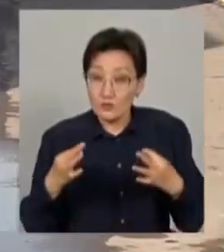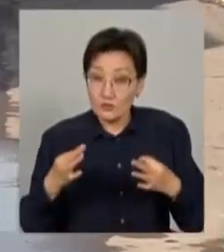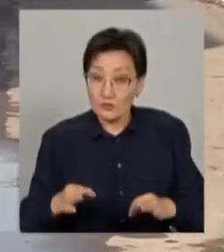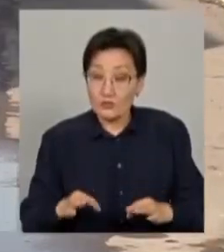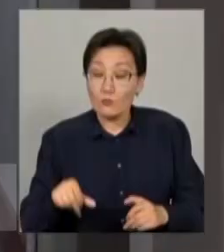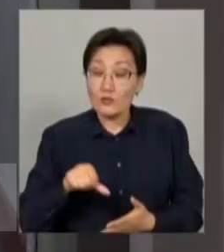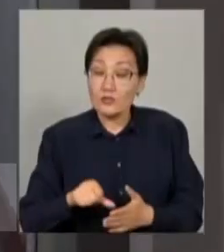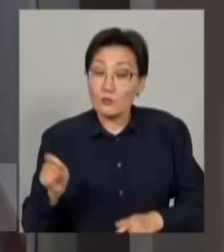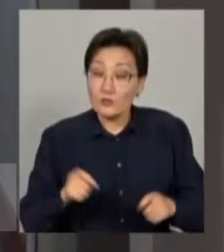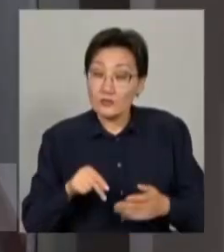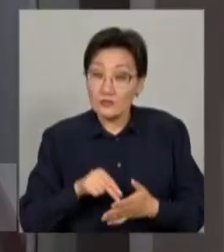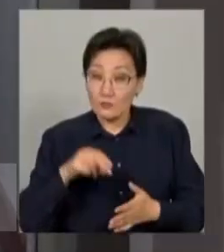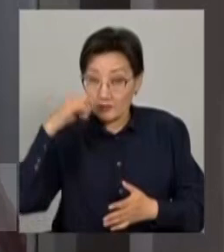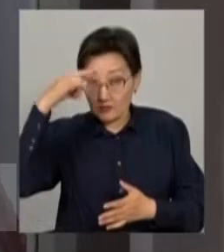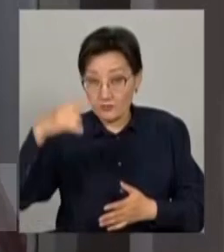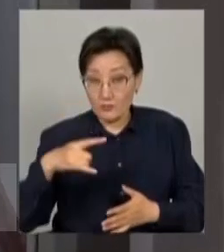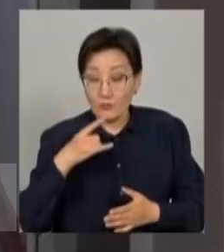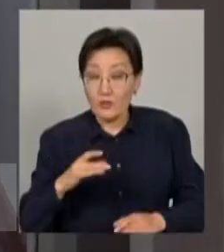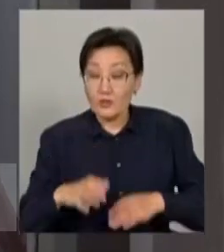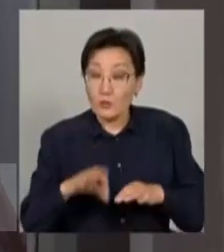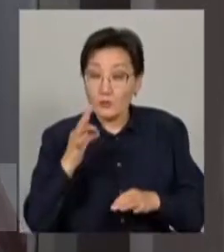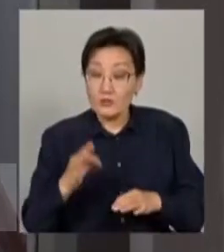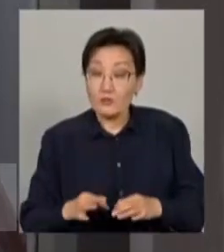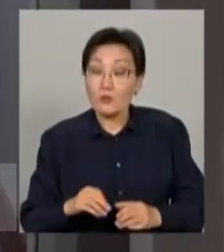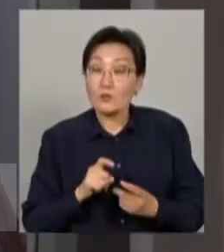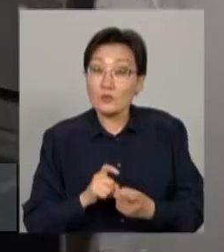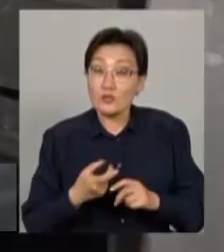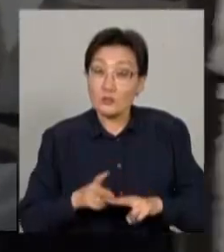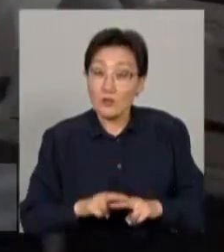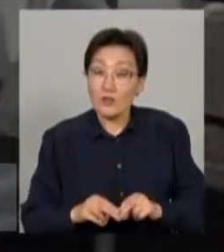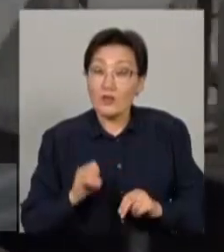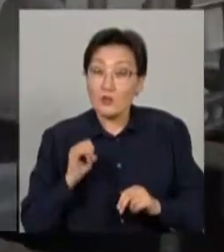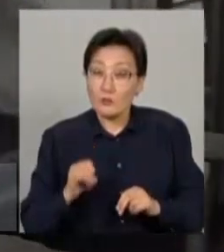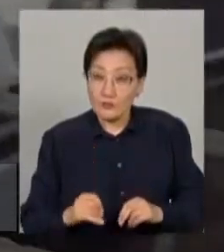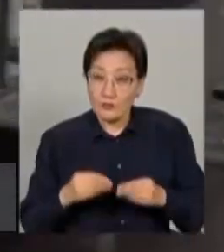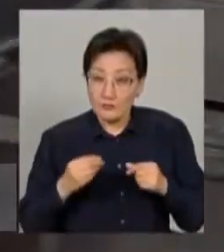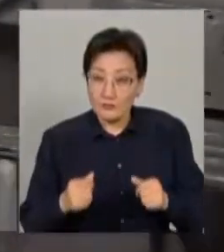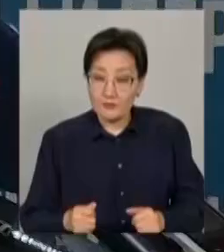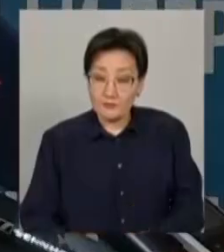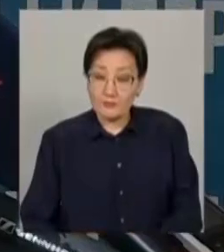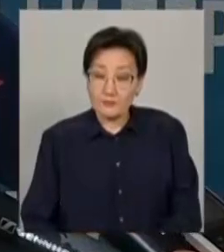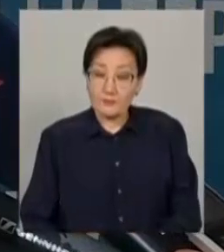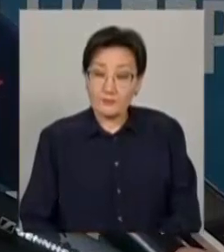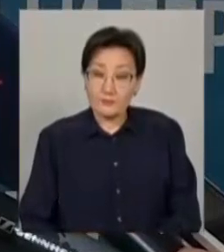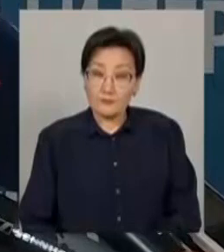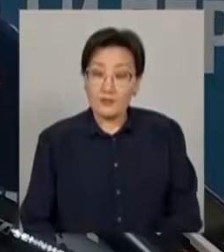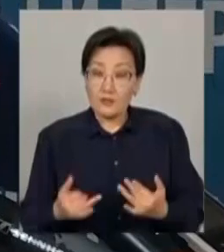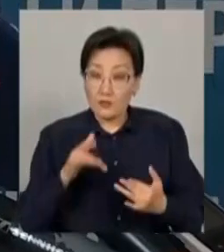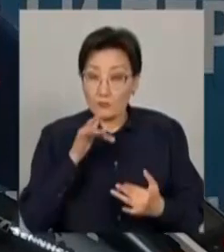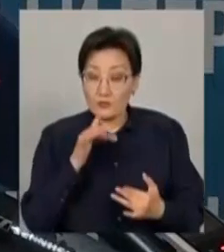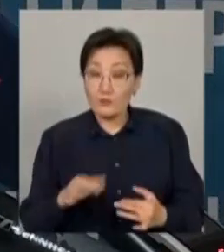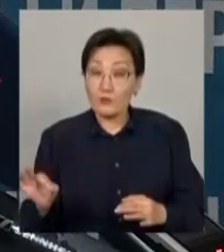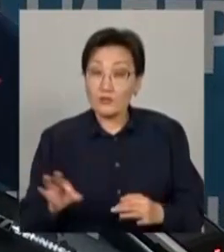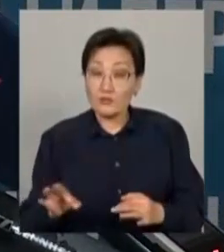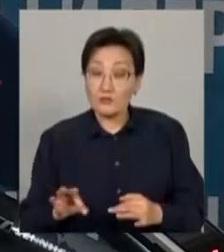Участники конференции оценили казахстанский и международный опыт в борьбе с этим негативным явлением. На настоящий момент мы